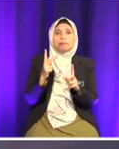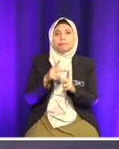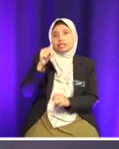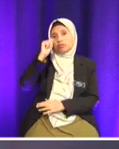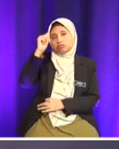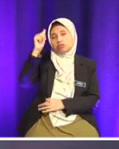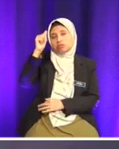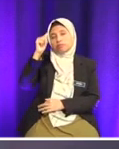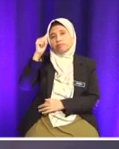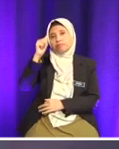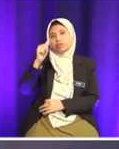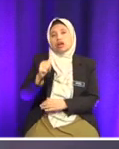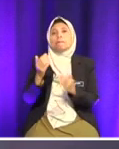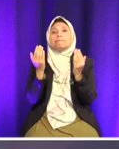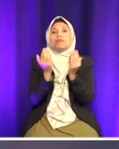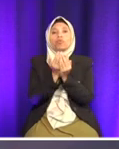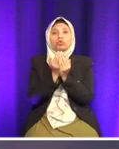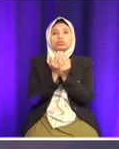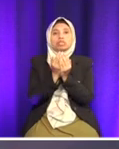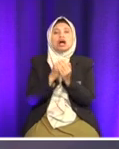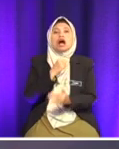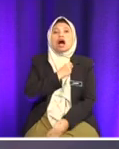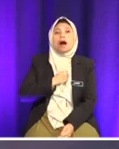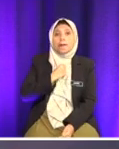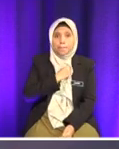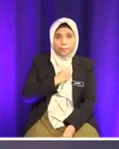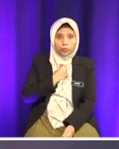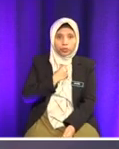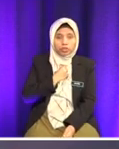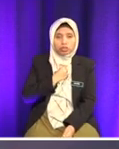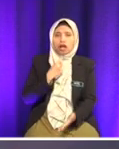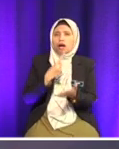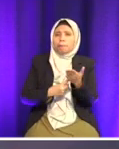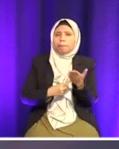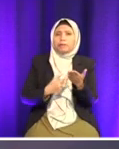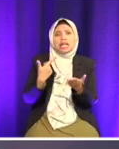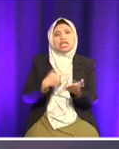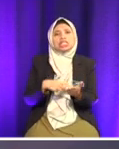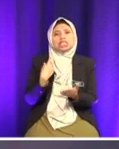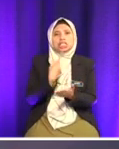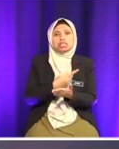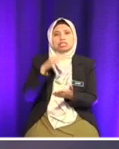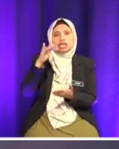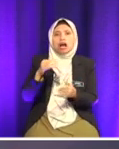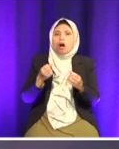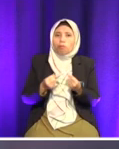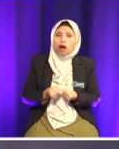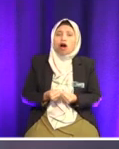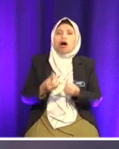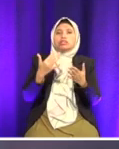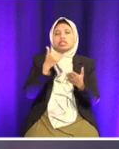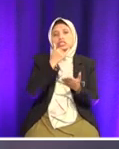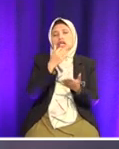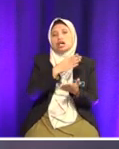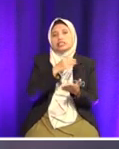Subhanahu Wa Ta'ala memohon ampun kepada Allah Apa tah lagi kita manusia biasa ini kita kenal mohon ampun kepada Allah